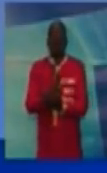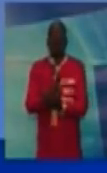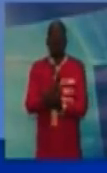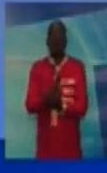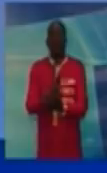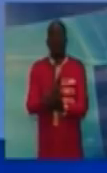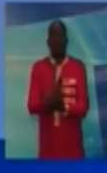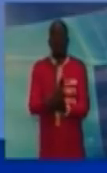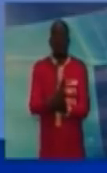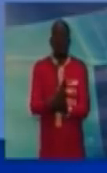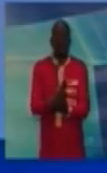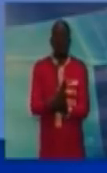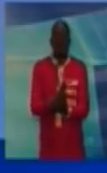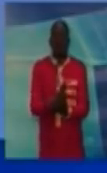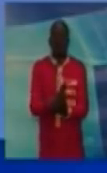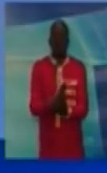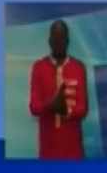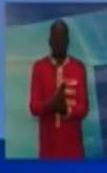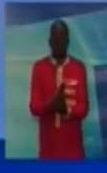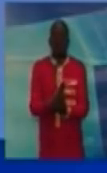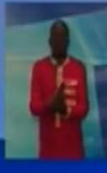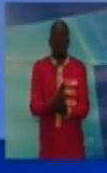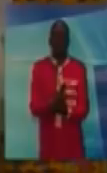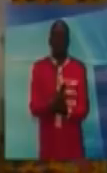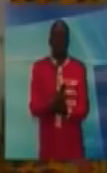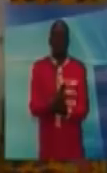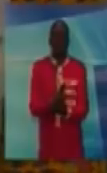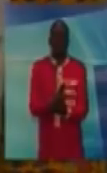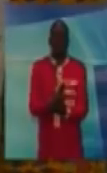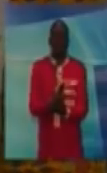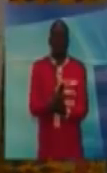Paul-David Bambara et Zoubaviel David Dabiré.